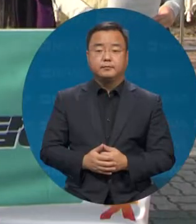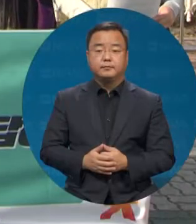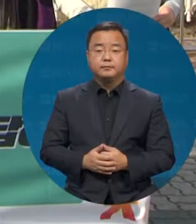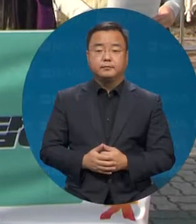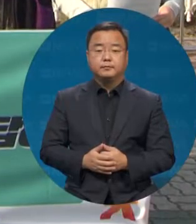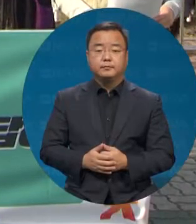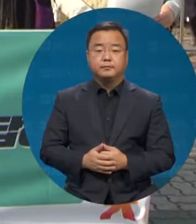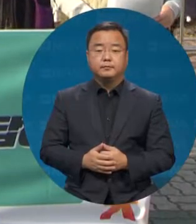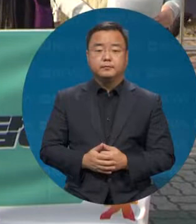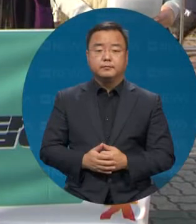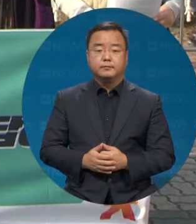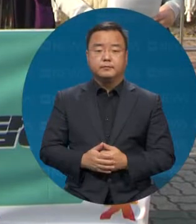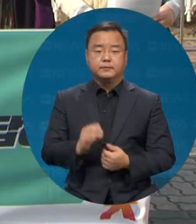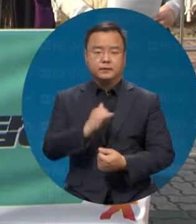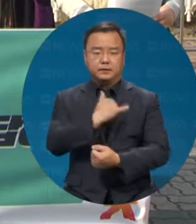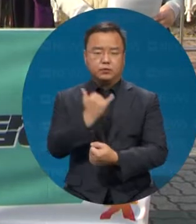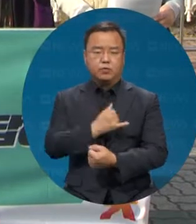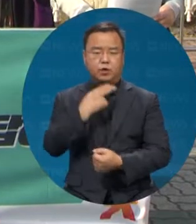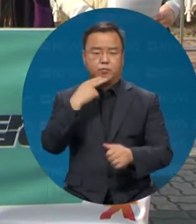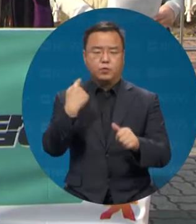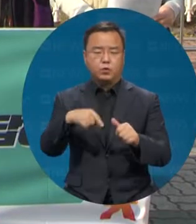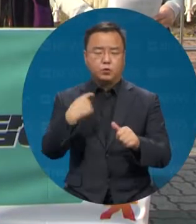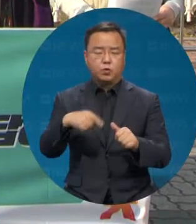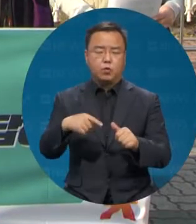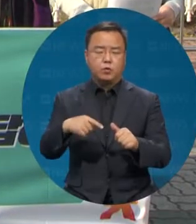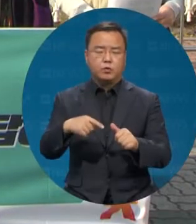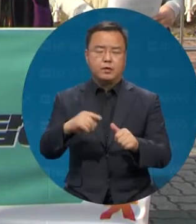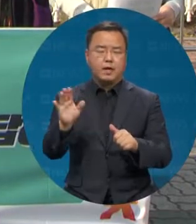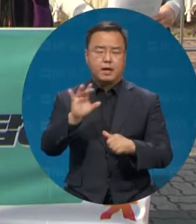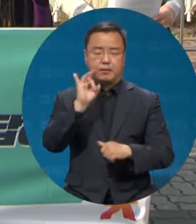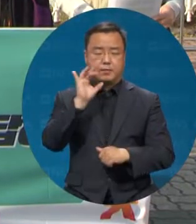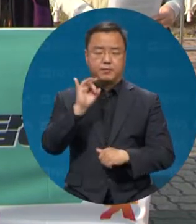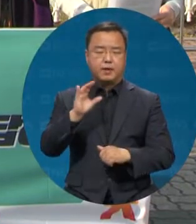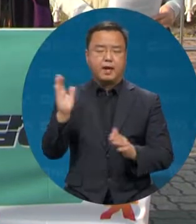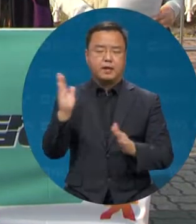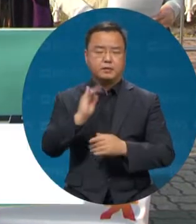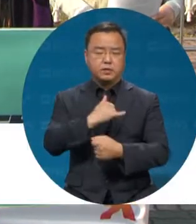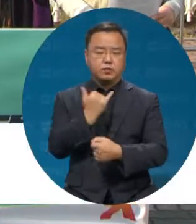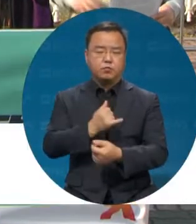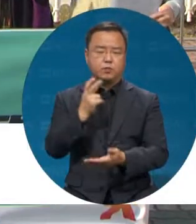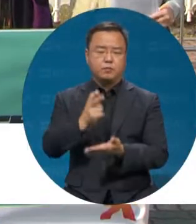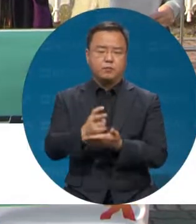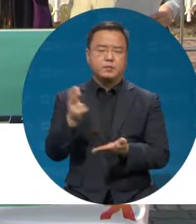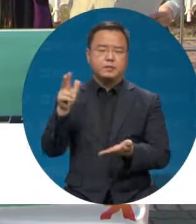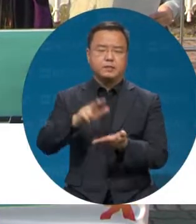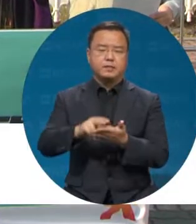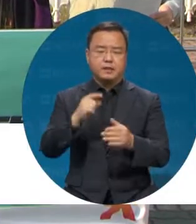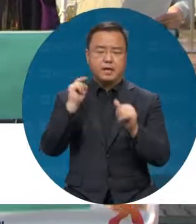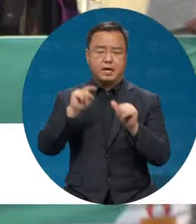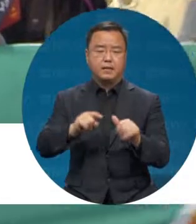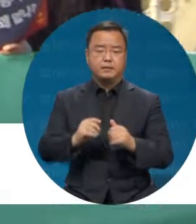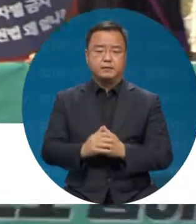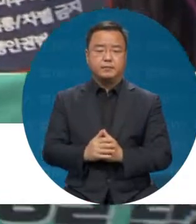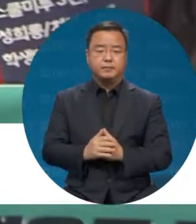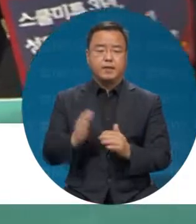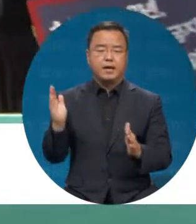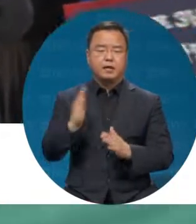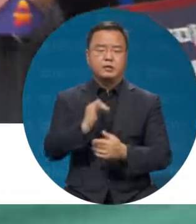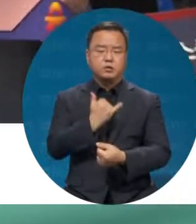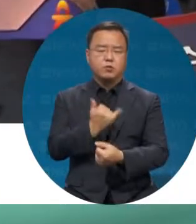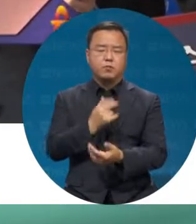인권 없는 교육은 교육이 아니다. 학생인권법 제정하라. 학생인권법